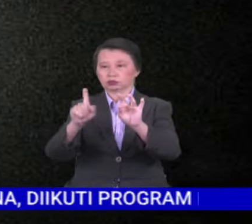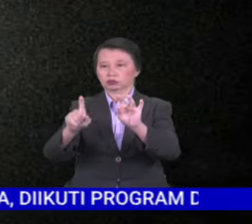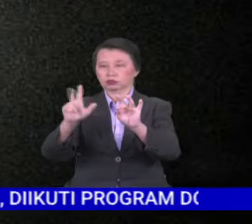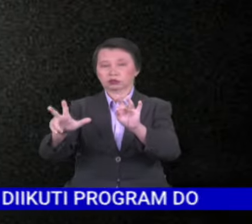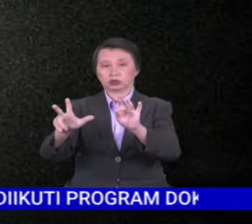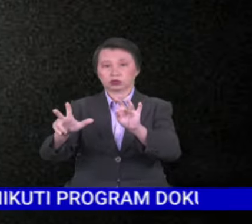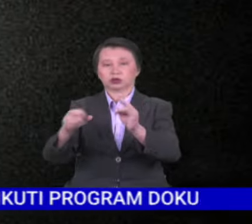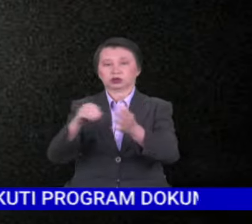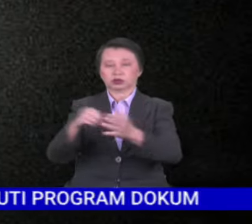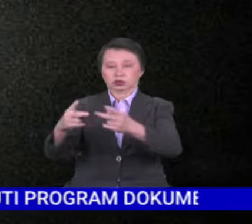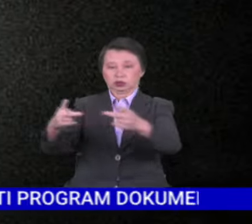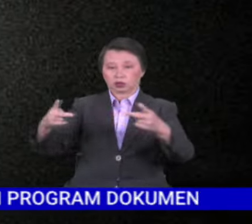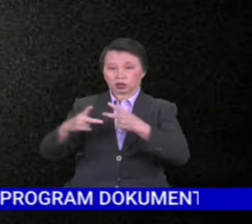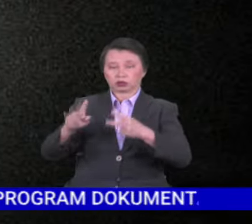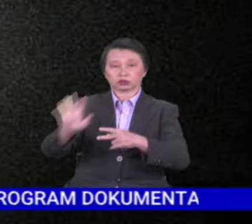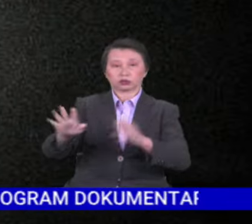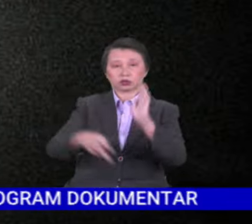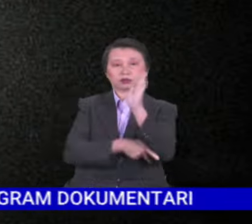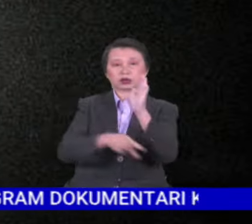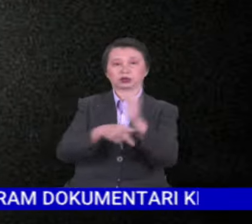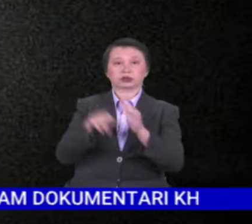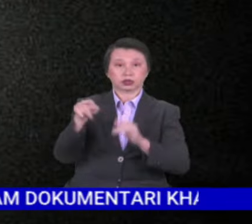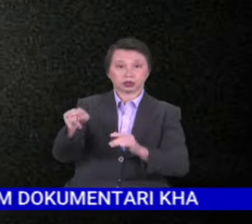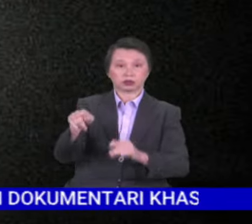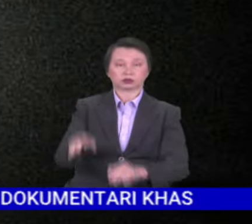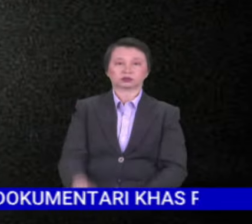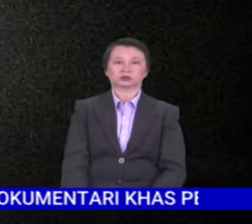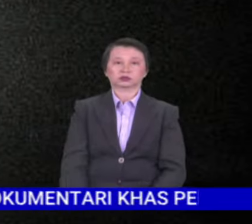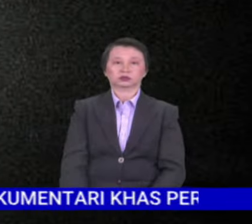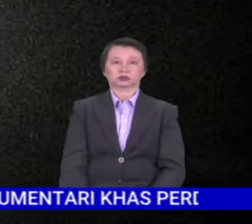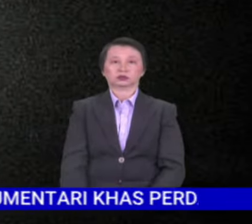8,813 undi di kawasan parlimen ini.